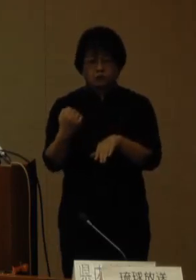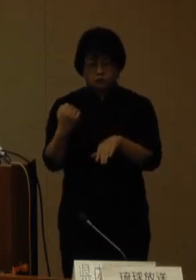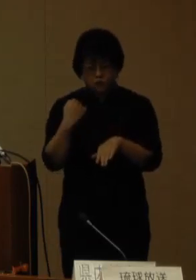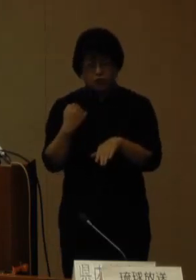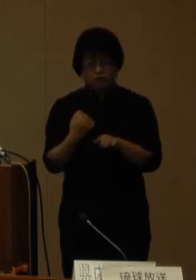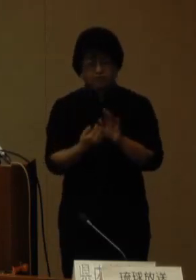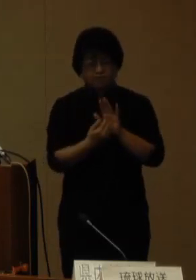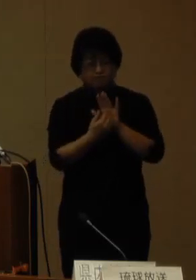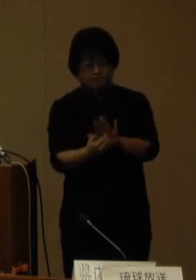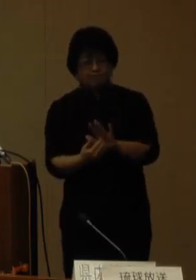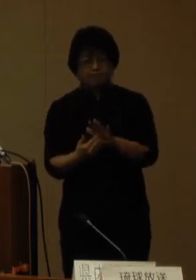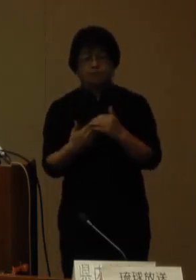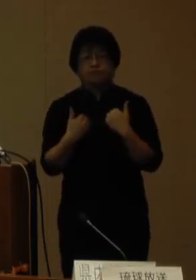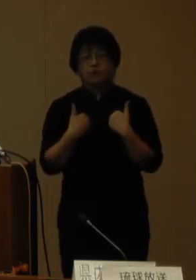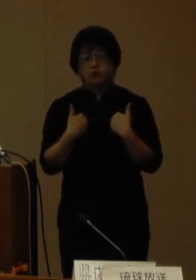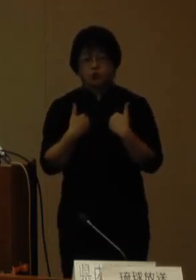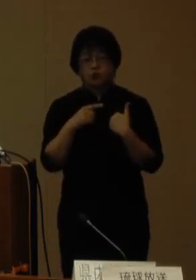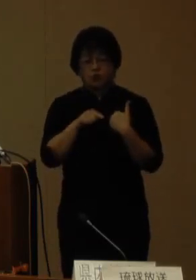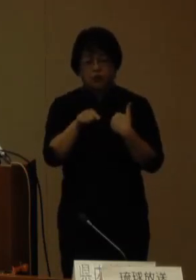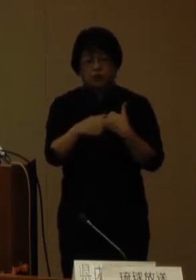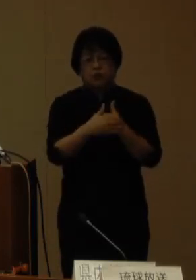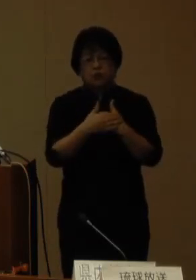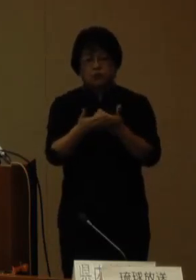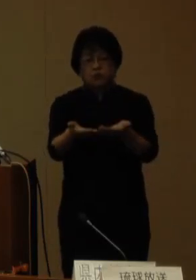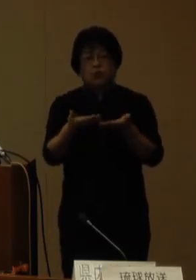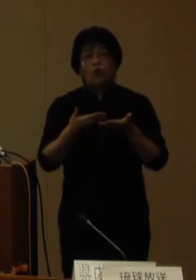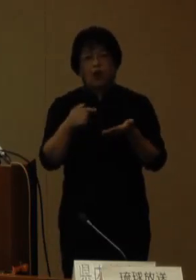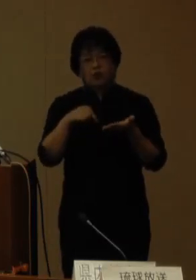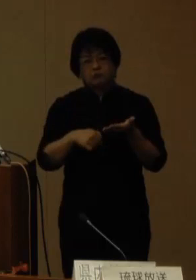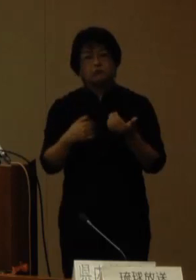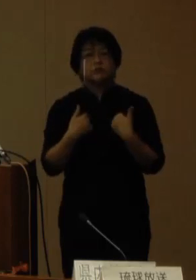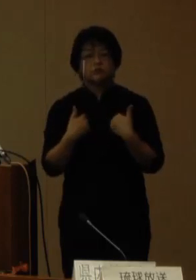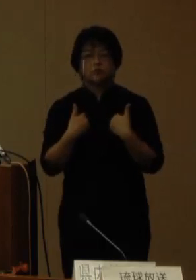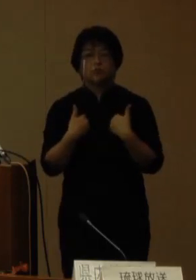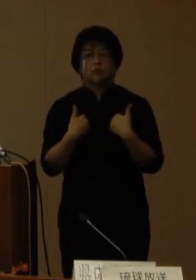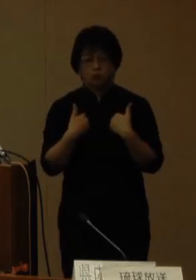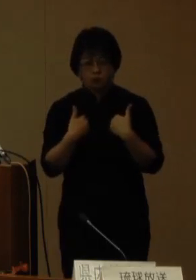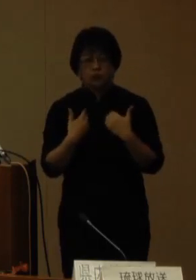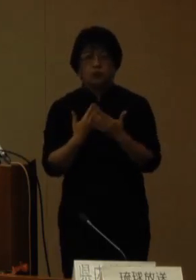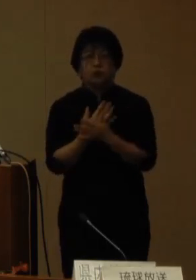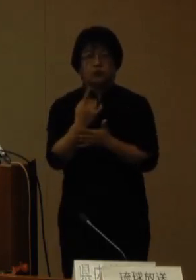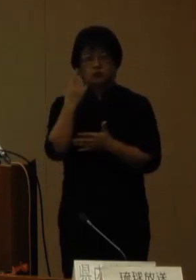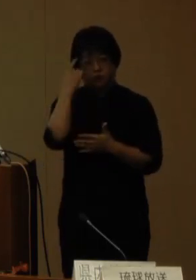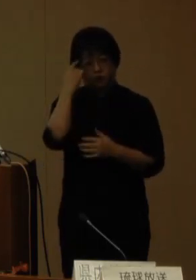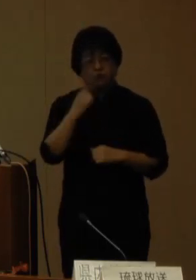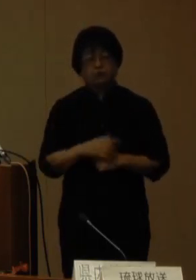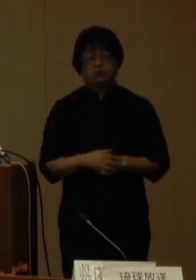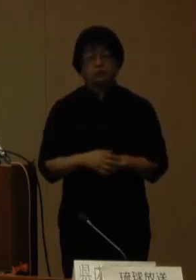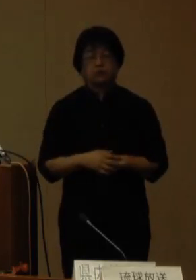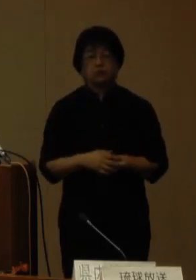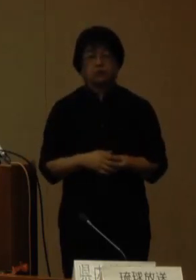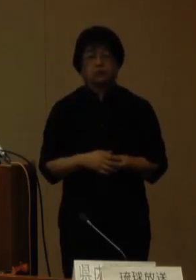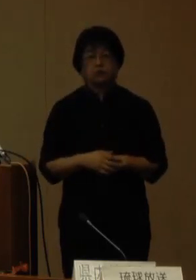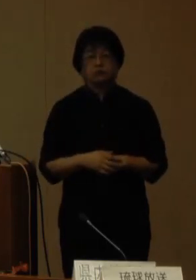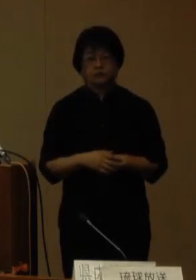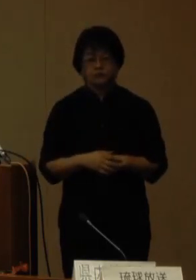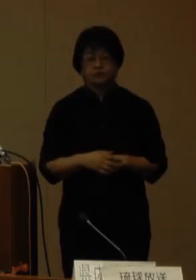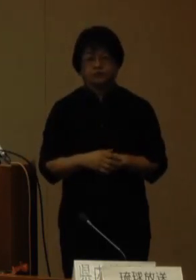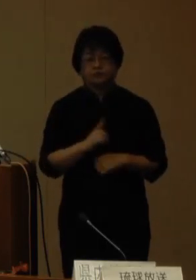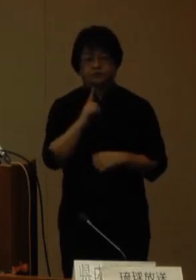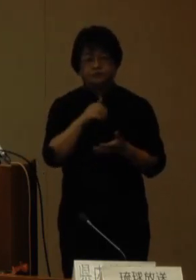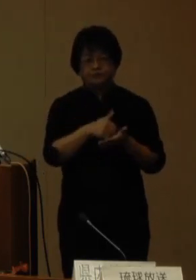制をかけていかなくてはいけない、それに協力をしていただかなくてはいけないということになったということです。 最後に言